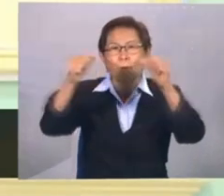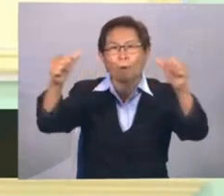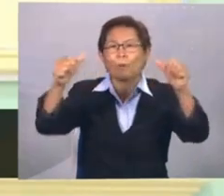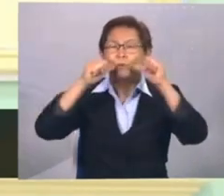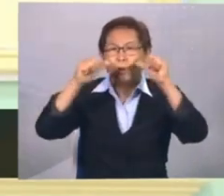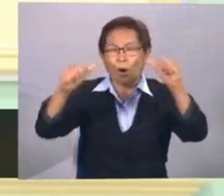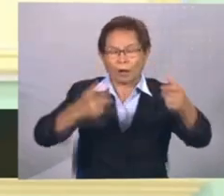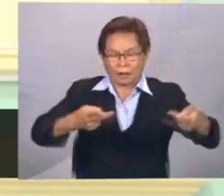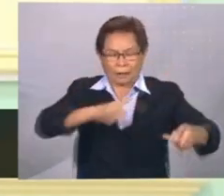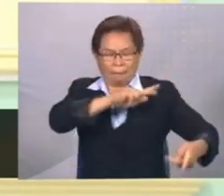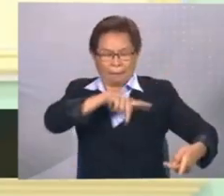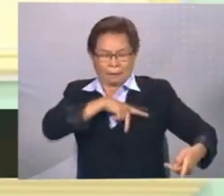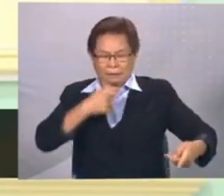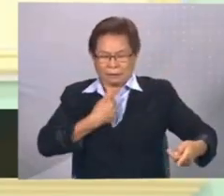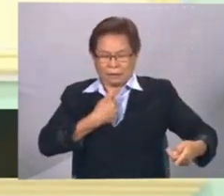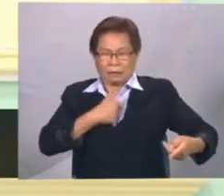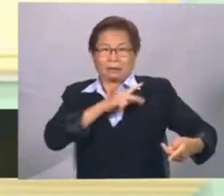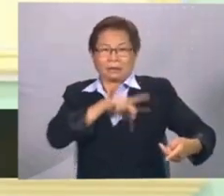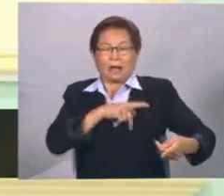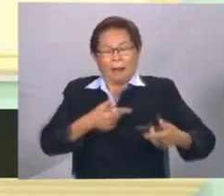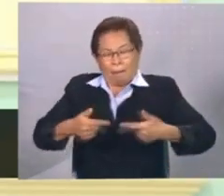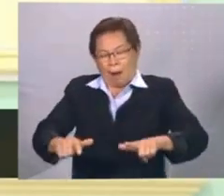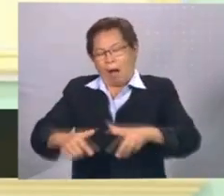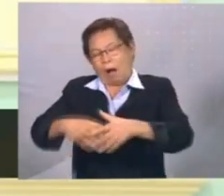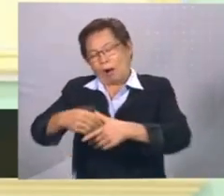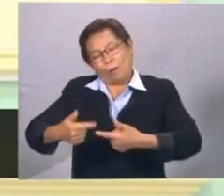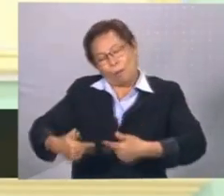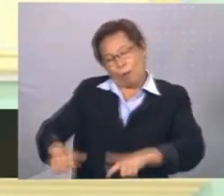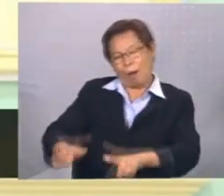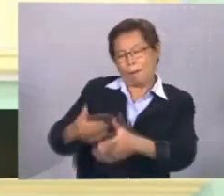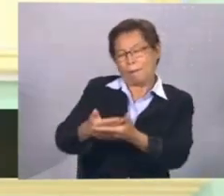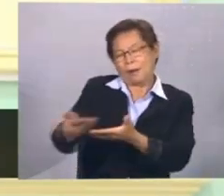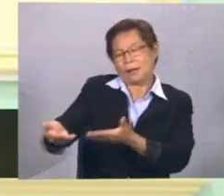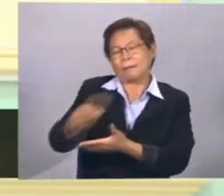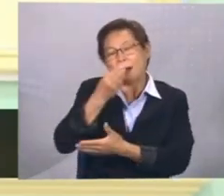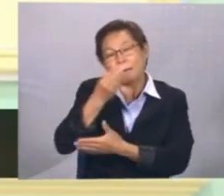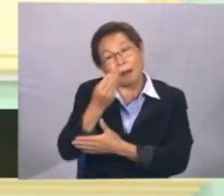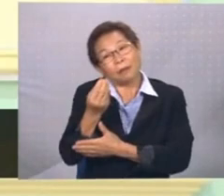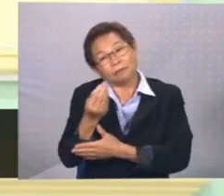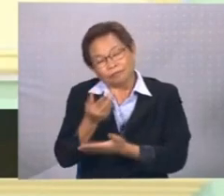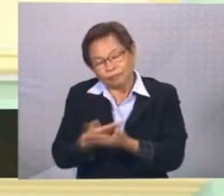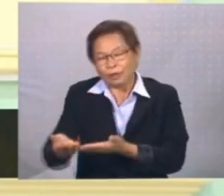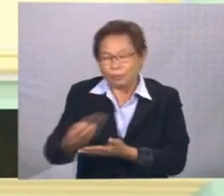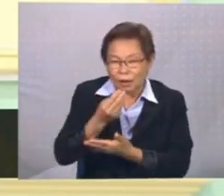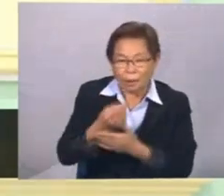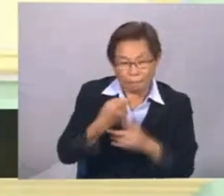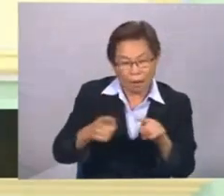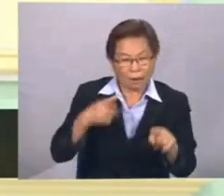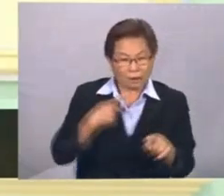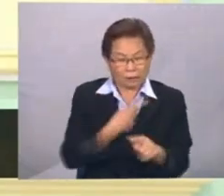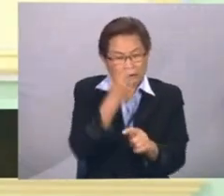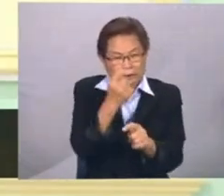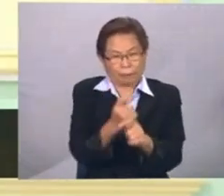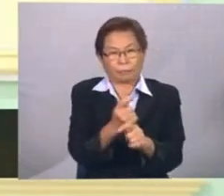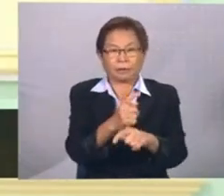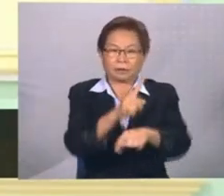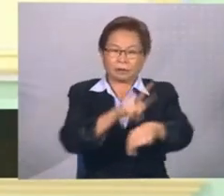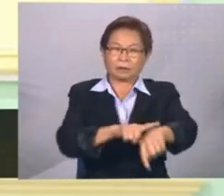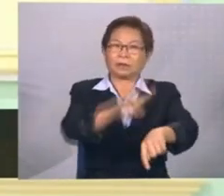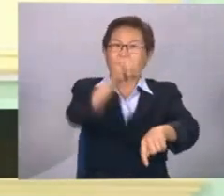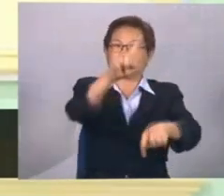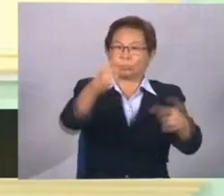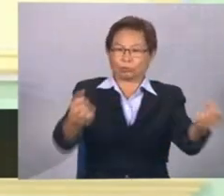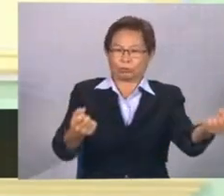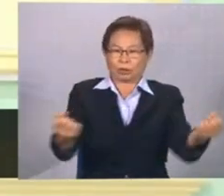walaupun digunakan untuk keluar membeli bahan makanan dan sebagainya tapi kita tetapkan satu kendaraan